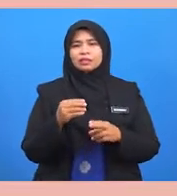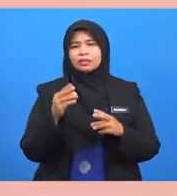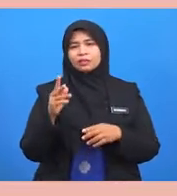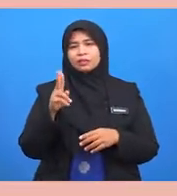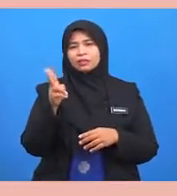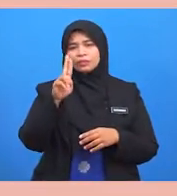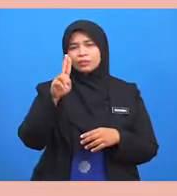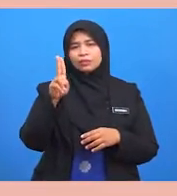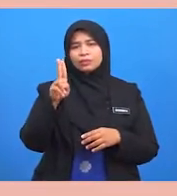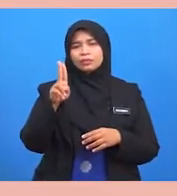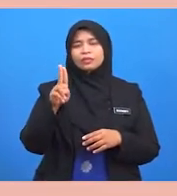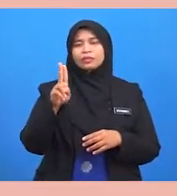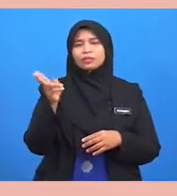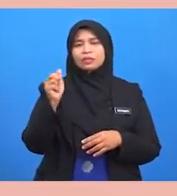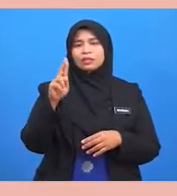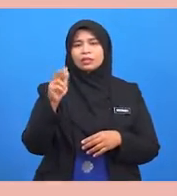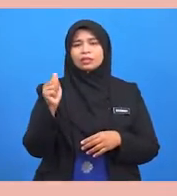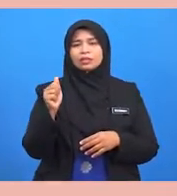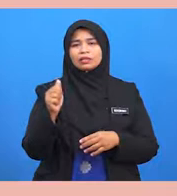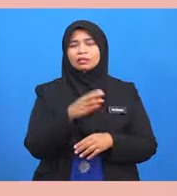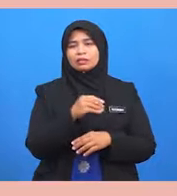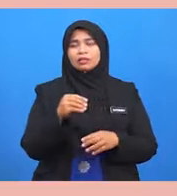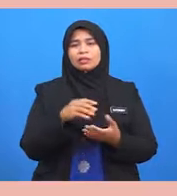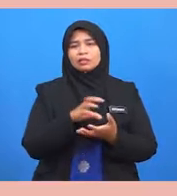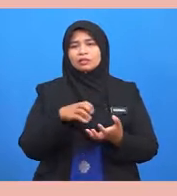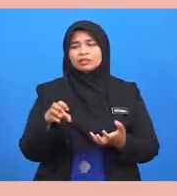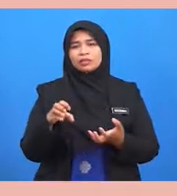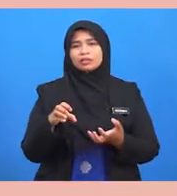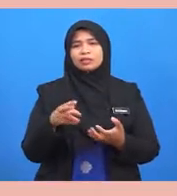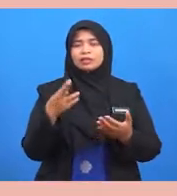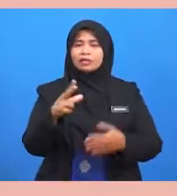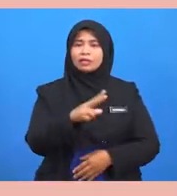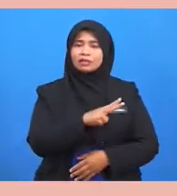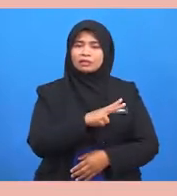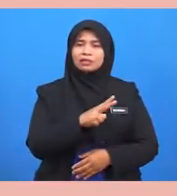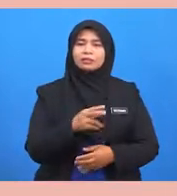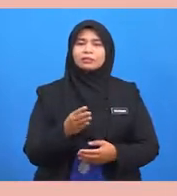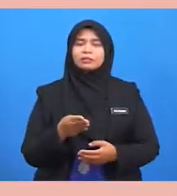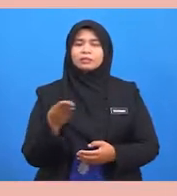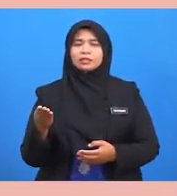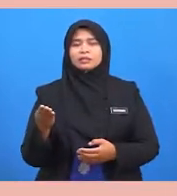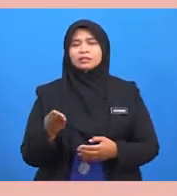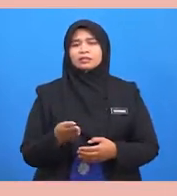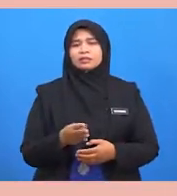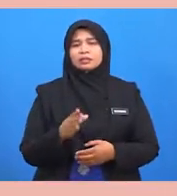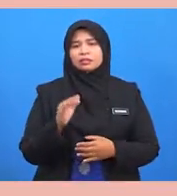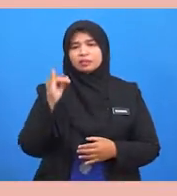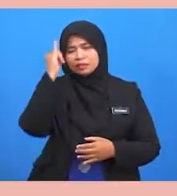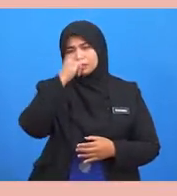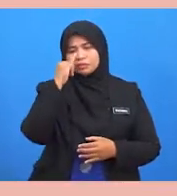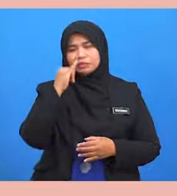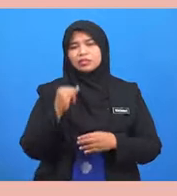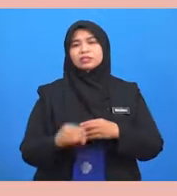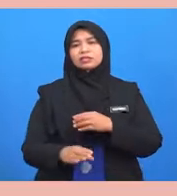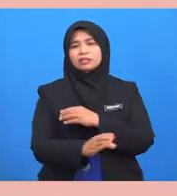huru-hara, merosakkan harta benda, tanda protes. Imej negara akan buruk di mata dunia.